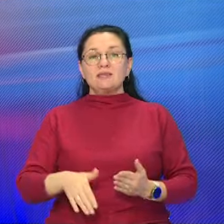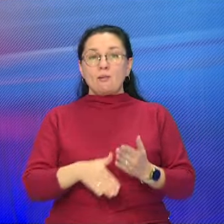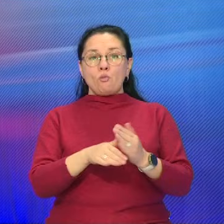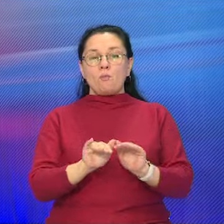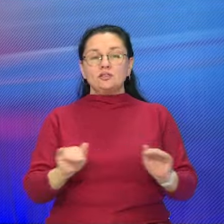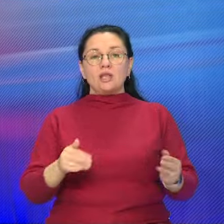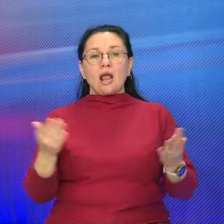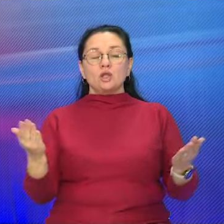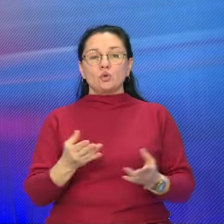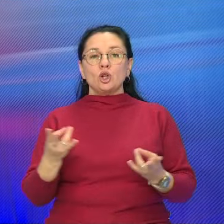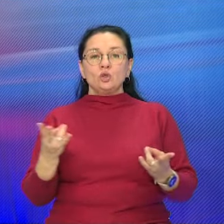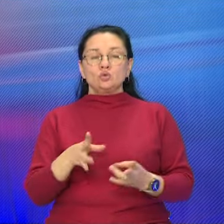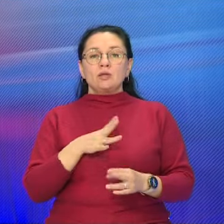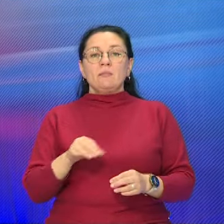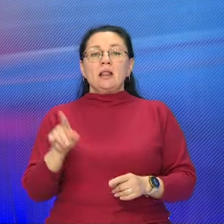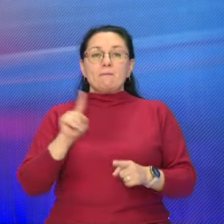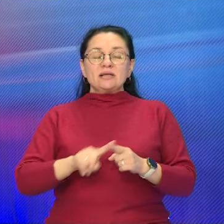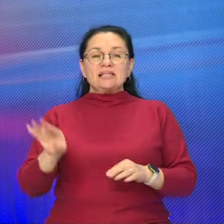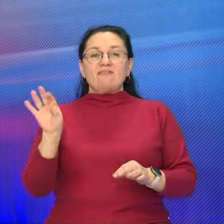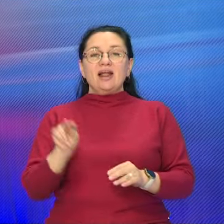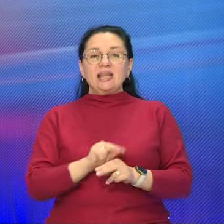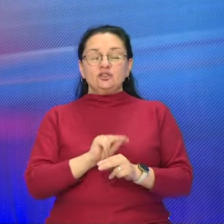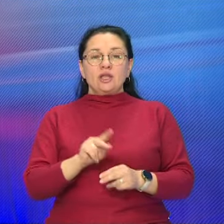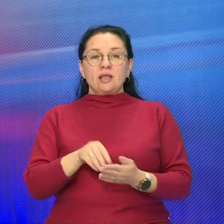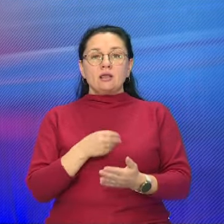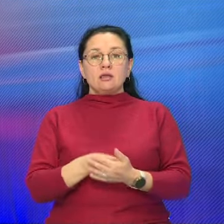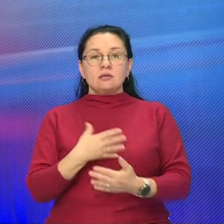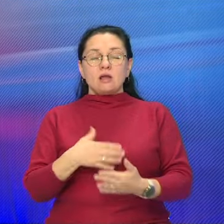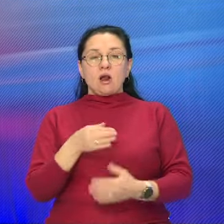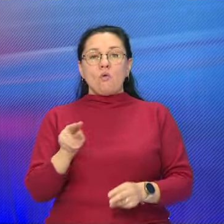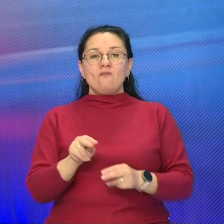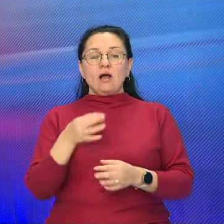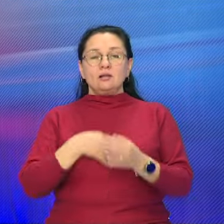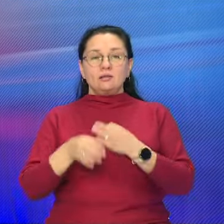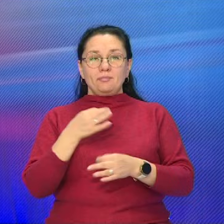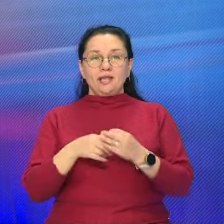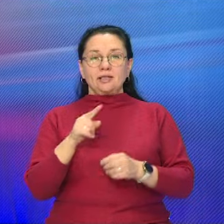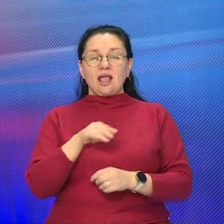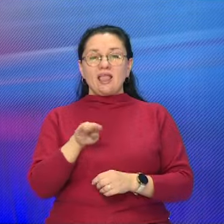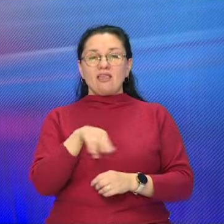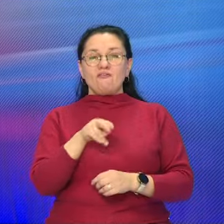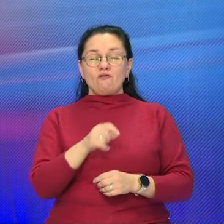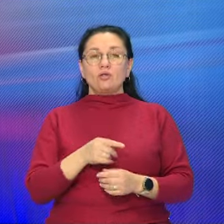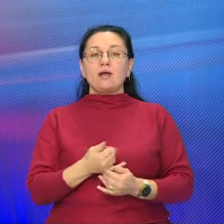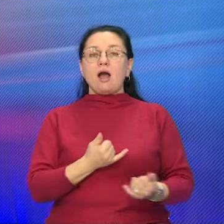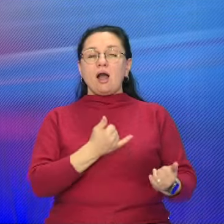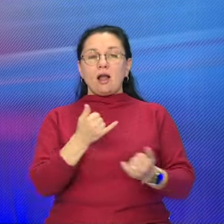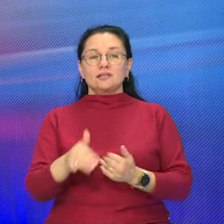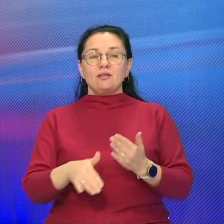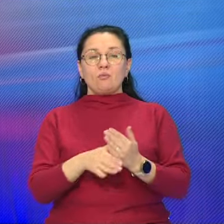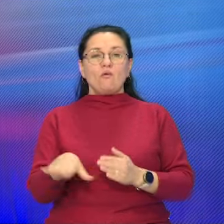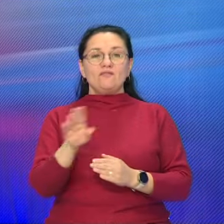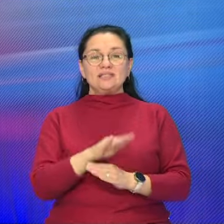якія патрабавалі экстранага лячэння і дарагіх медыкаментаў. Акрамя таго, фонд аказаў дапамогу школы усім дзіцячым